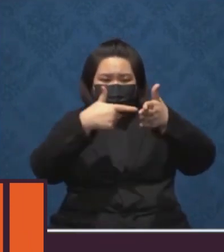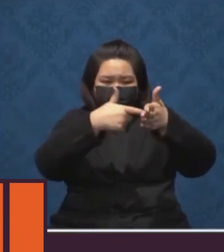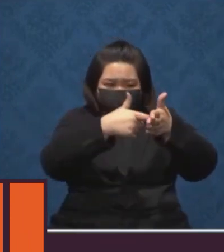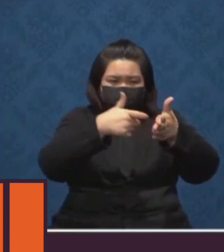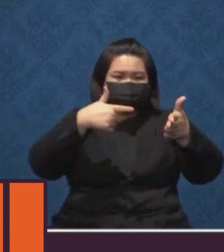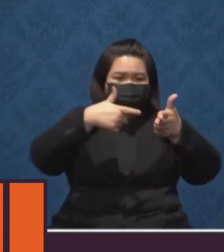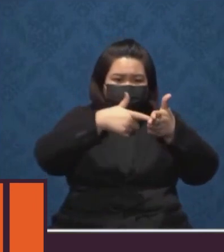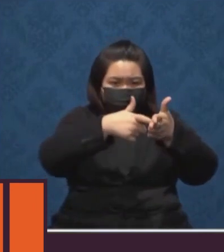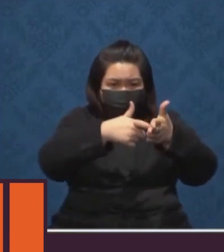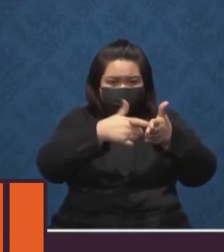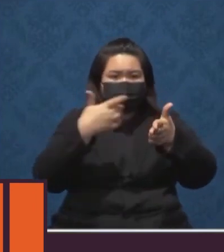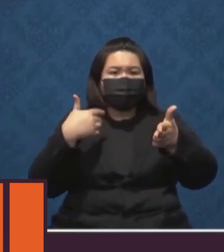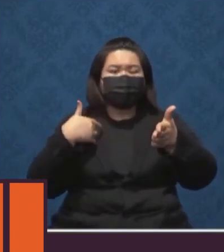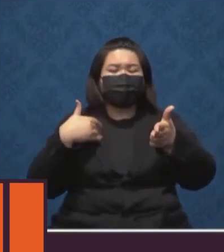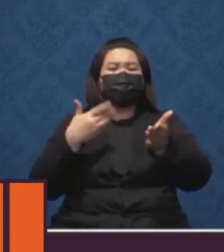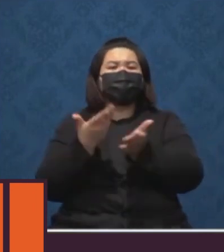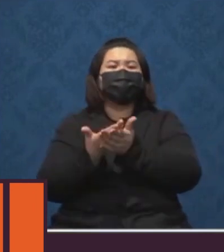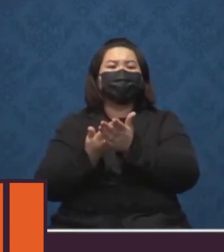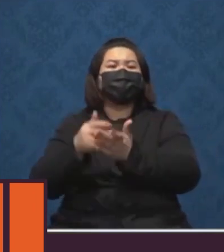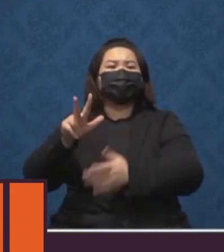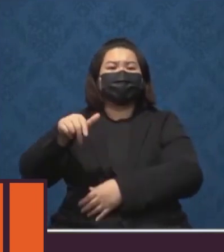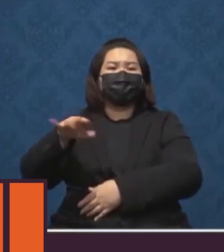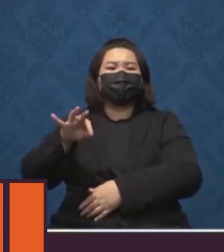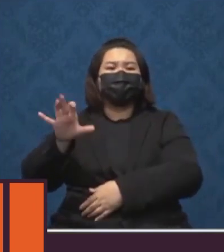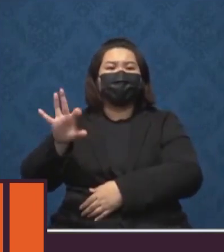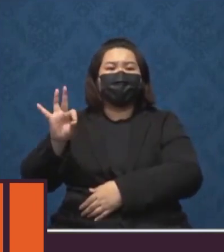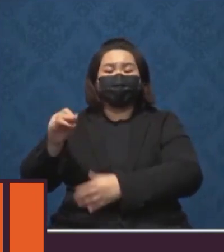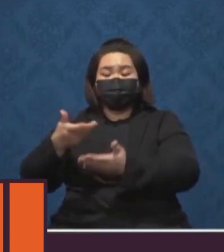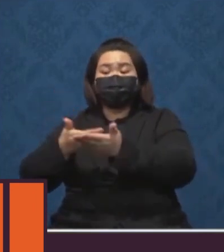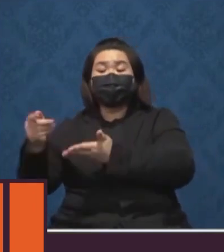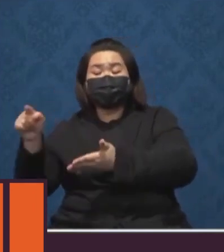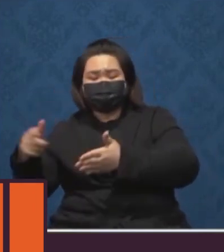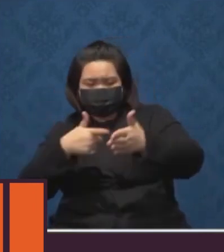90าทครัให้กบผู้ทเขาฝกรม